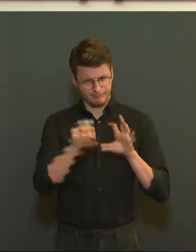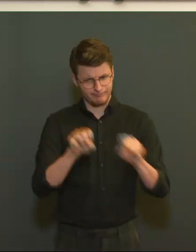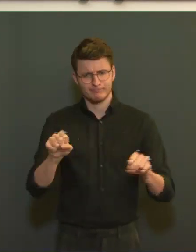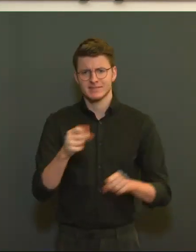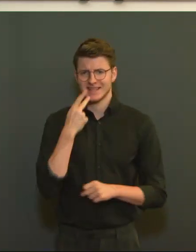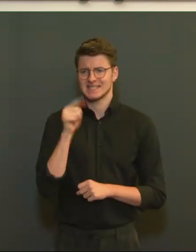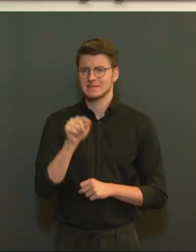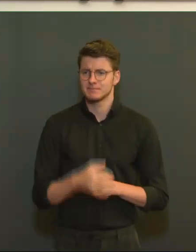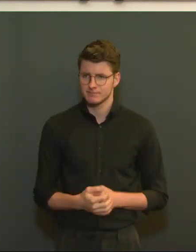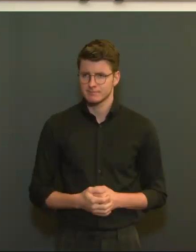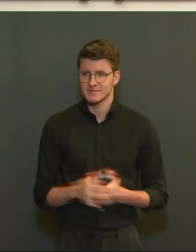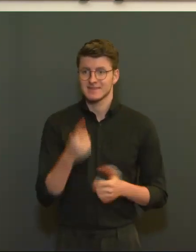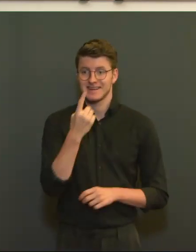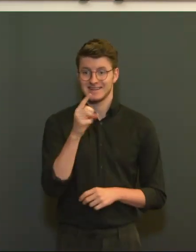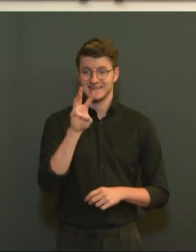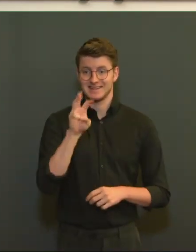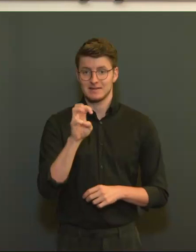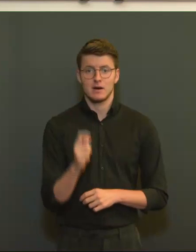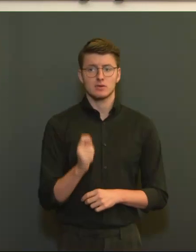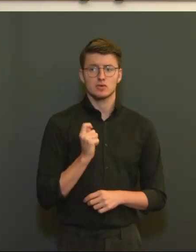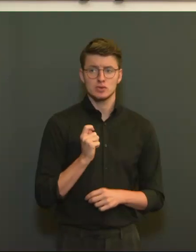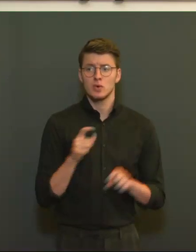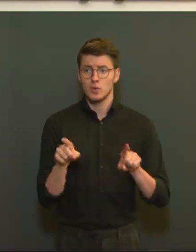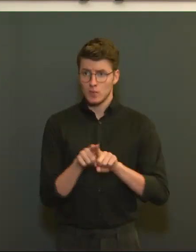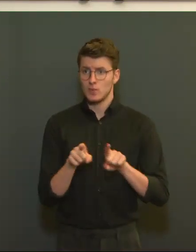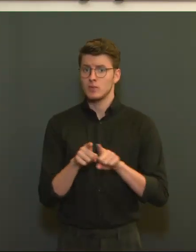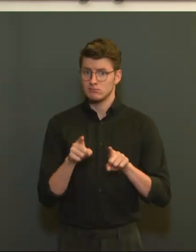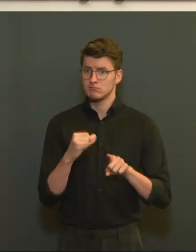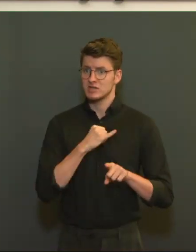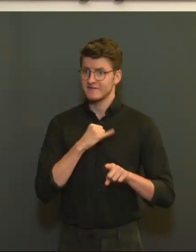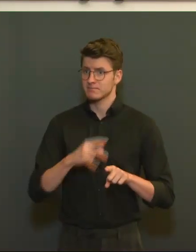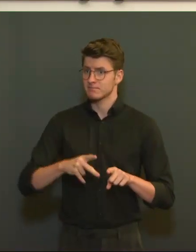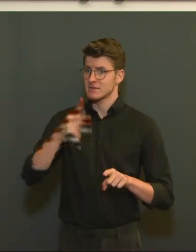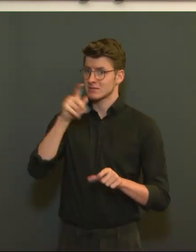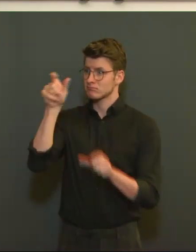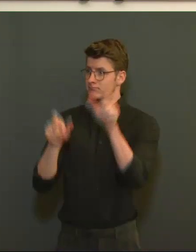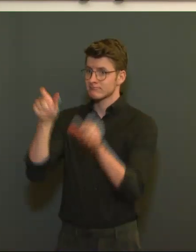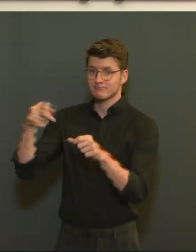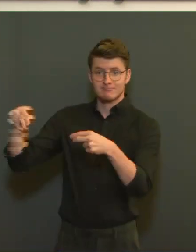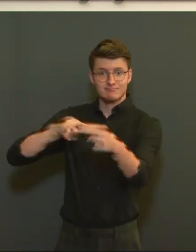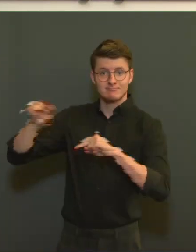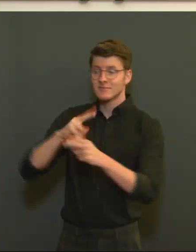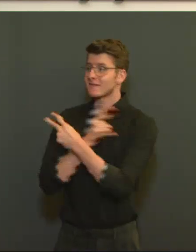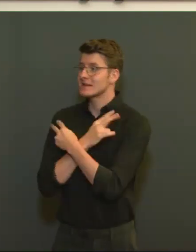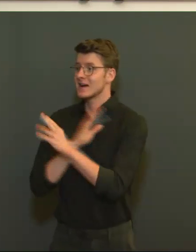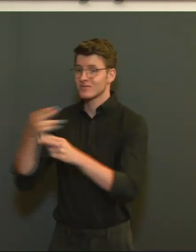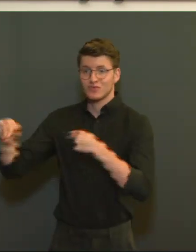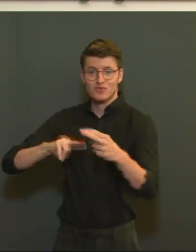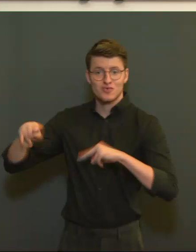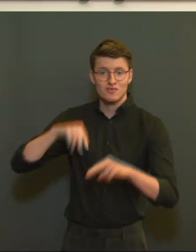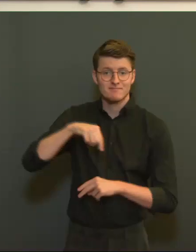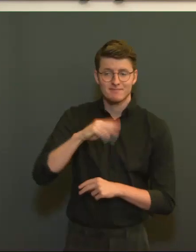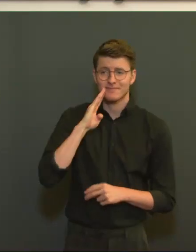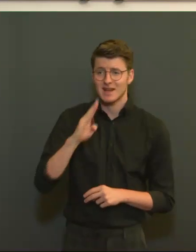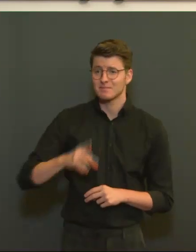Op 31 augustus werd bijvoorbeeld ook een piek aan terugkerende vakantiegangers geregistreerd, wat voor een stuk ook